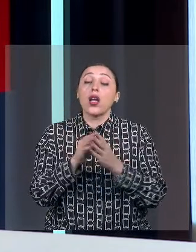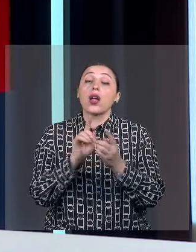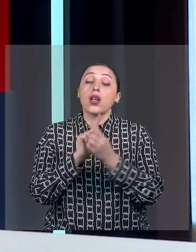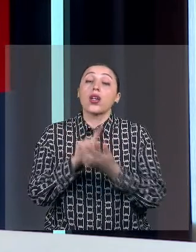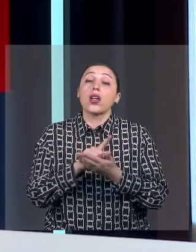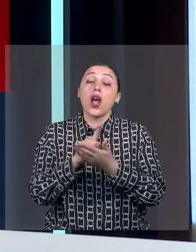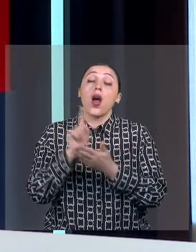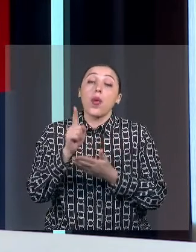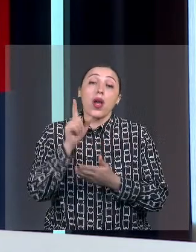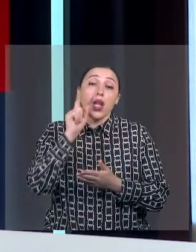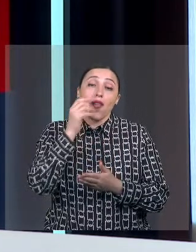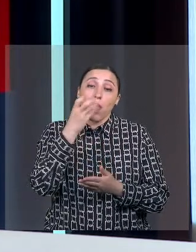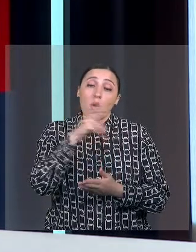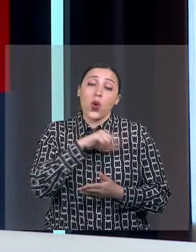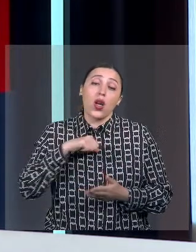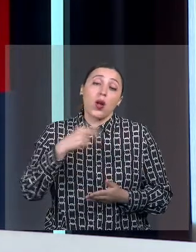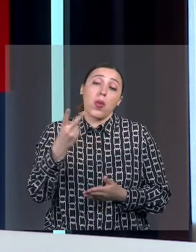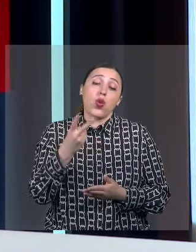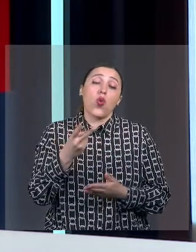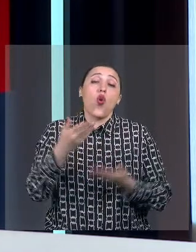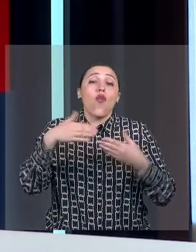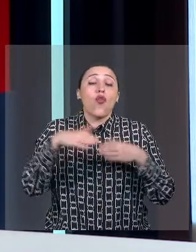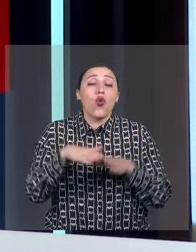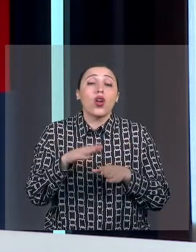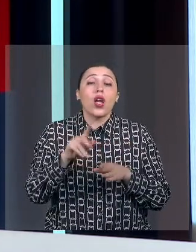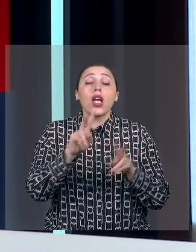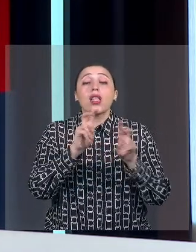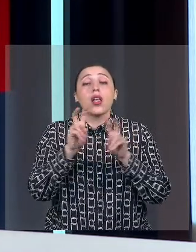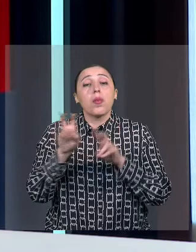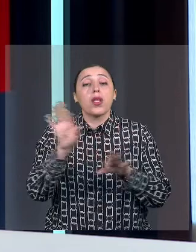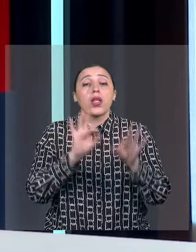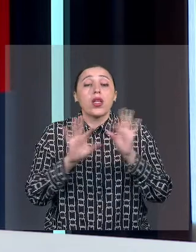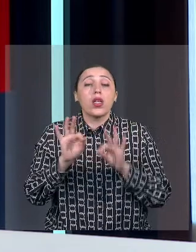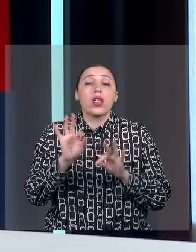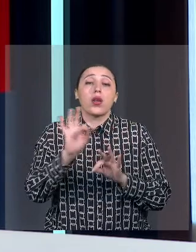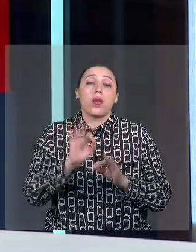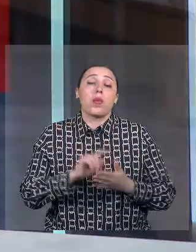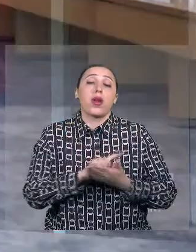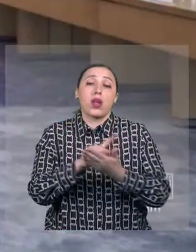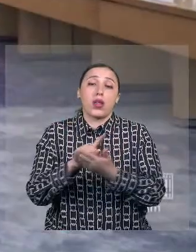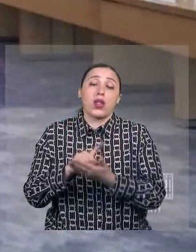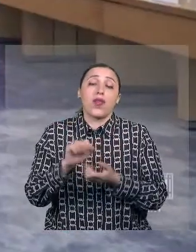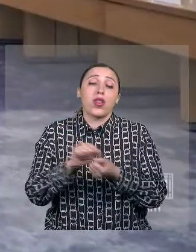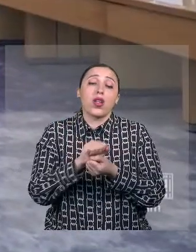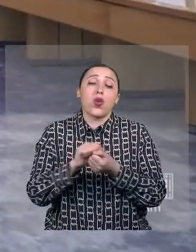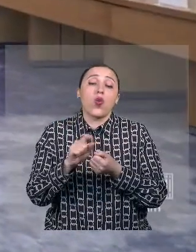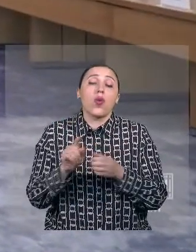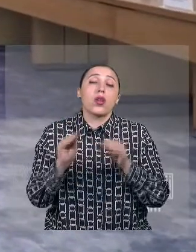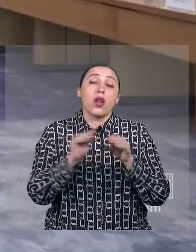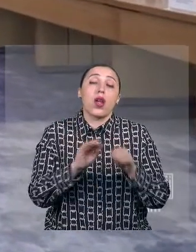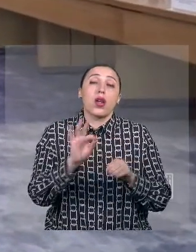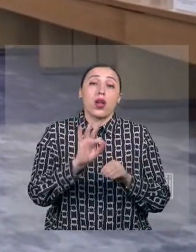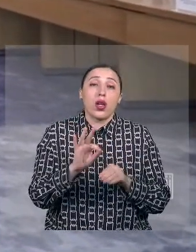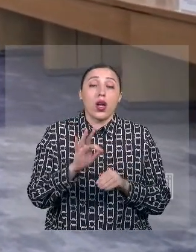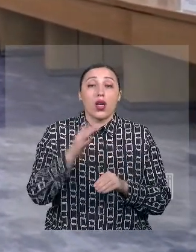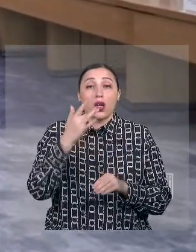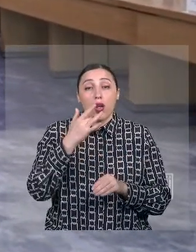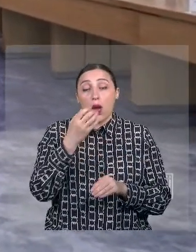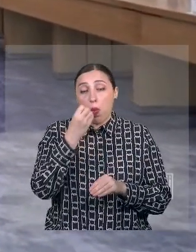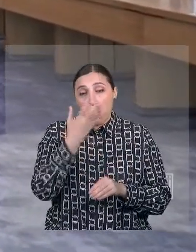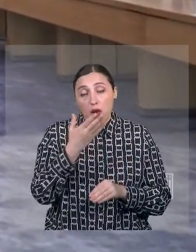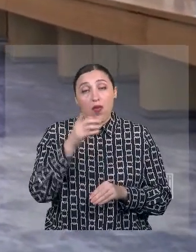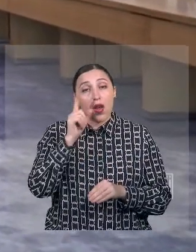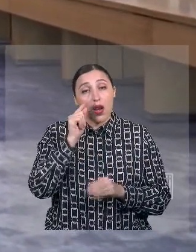թե որ հարցերն ի վերջո կլինեն հայ-ադրբեջանական կարգավորման փաստաթղթում։ Վաշինգտոնը Բաքվին և Երևանին